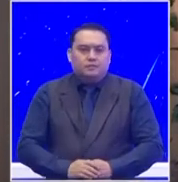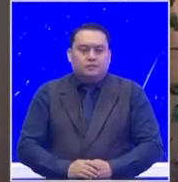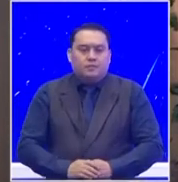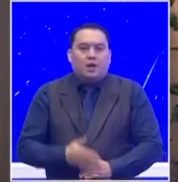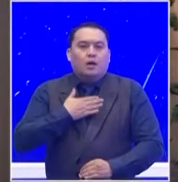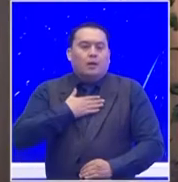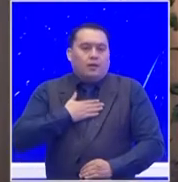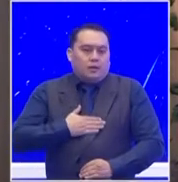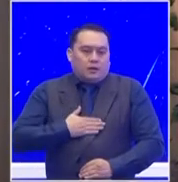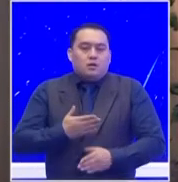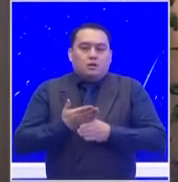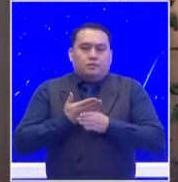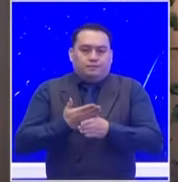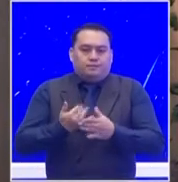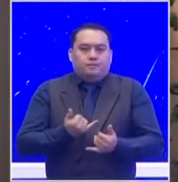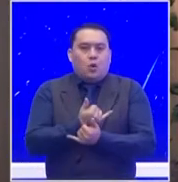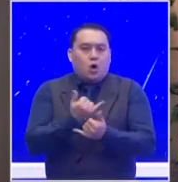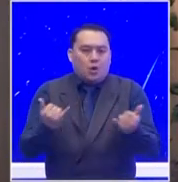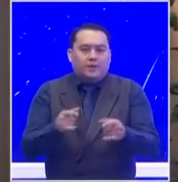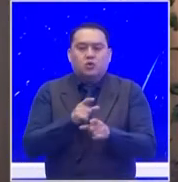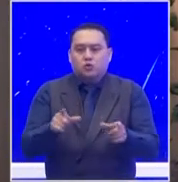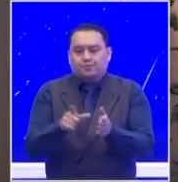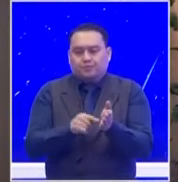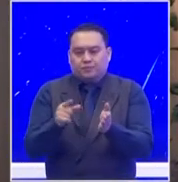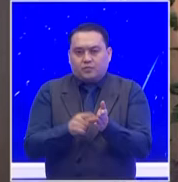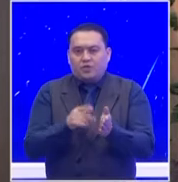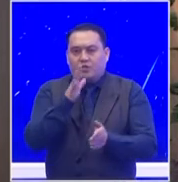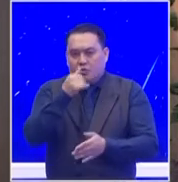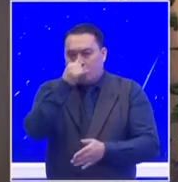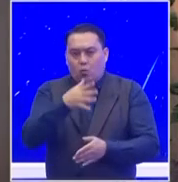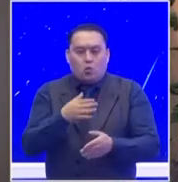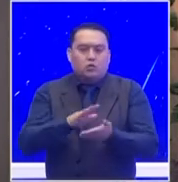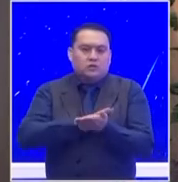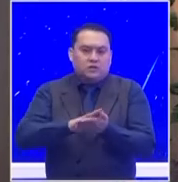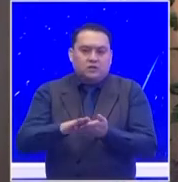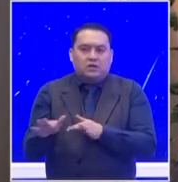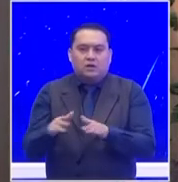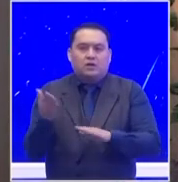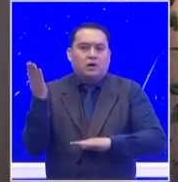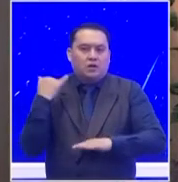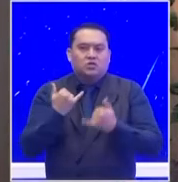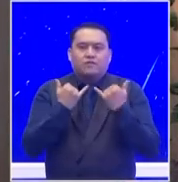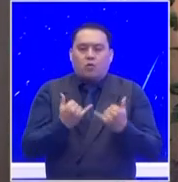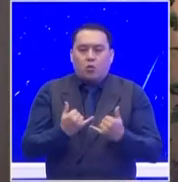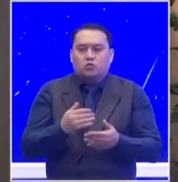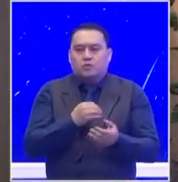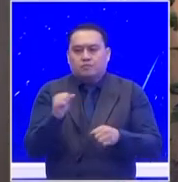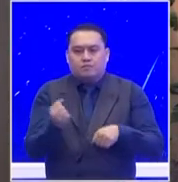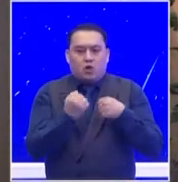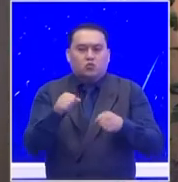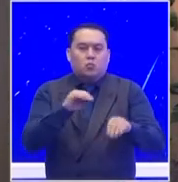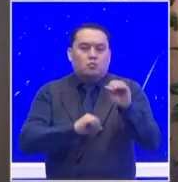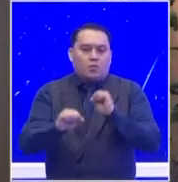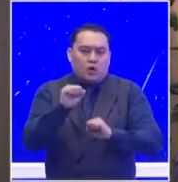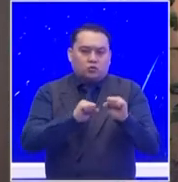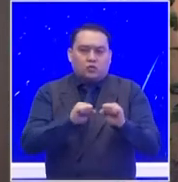Нам очень приятно оказывать помощь людям. Пенсионеры уже не в том возрасте, чтобы справляться с делами, как раньше. Сегодня мы подмели дом, помыли